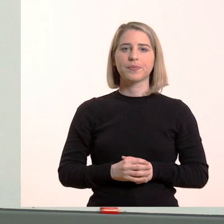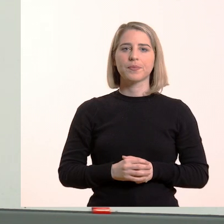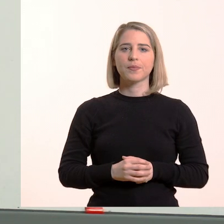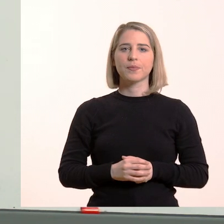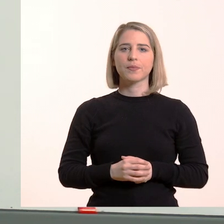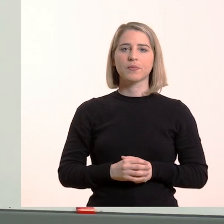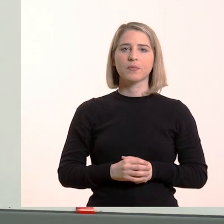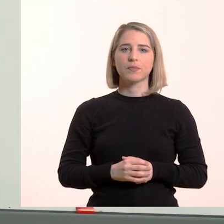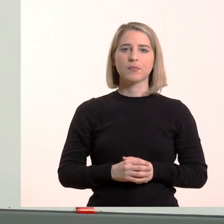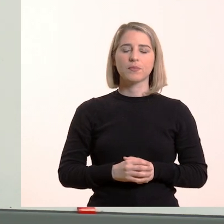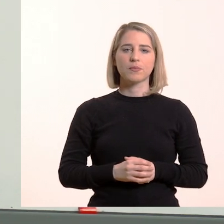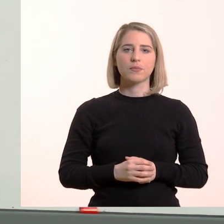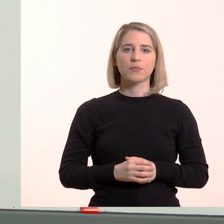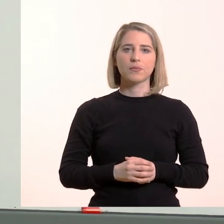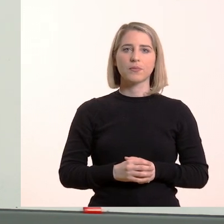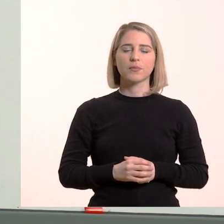υπάρχουν, ας πούμε πάλι,